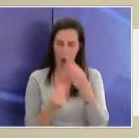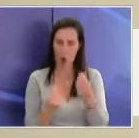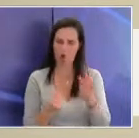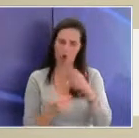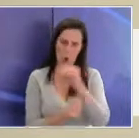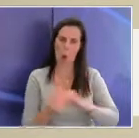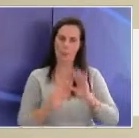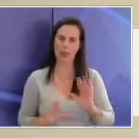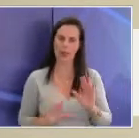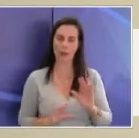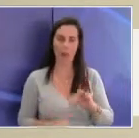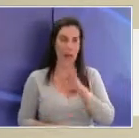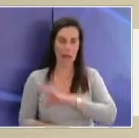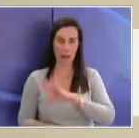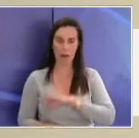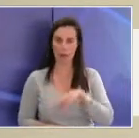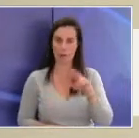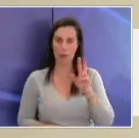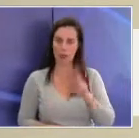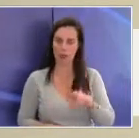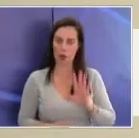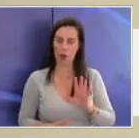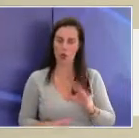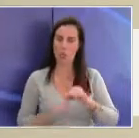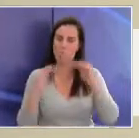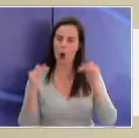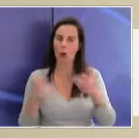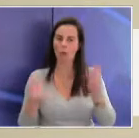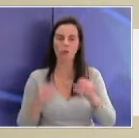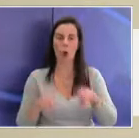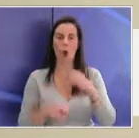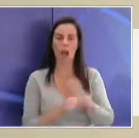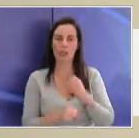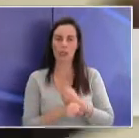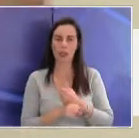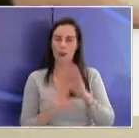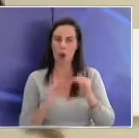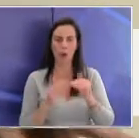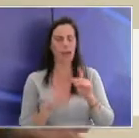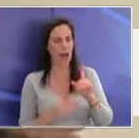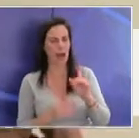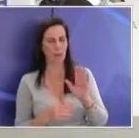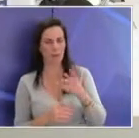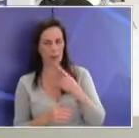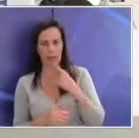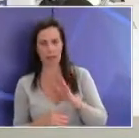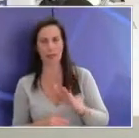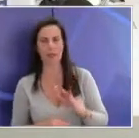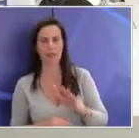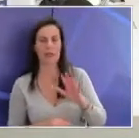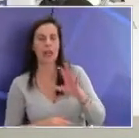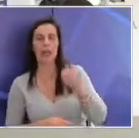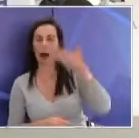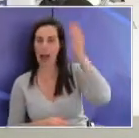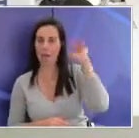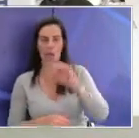קומבינה. זאת אומרת, ליברמן יש לו טווח פה יותר קצר מלפיד. הם מאוד מתואמים בהבנה הזאת. בוא רגע נשחק את המשחק כן, הזה. בבקשה. אם